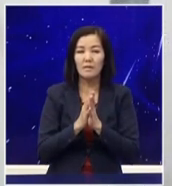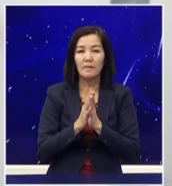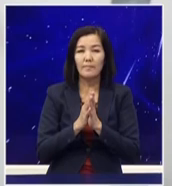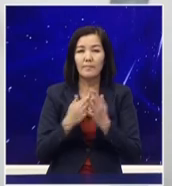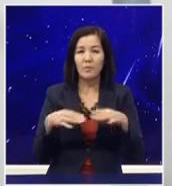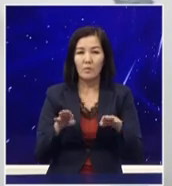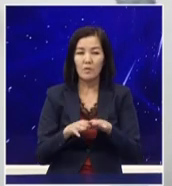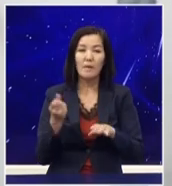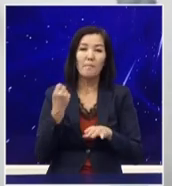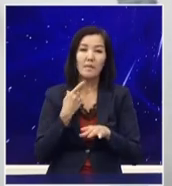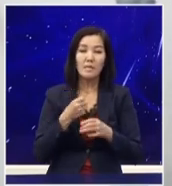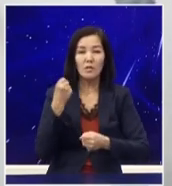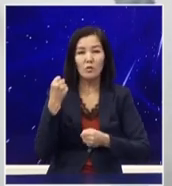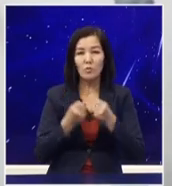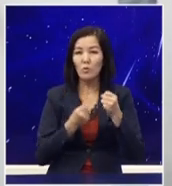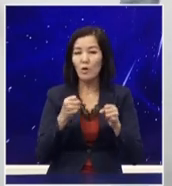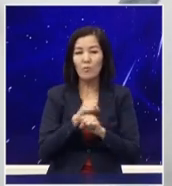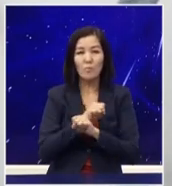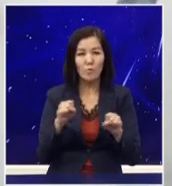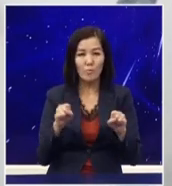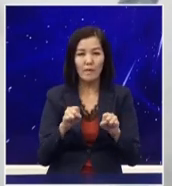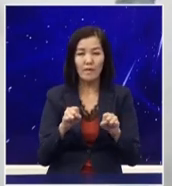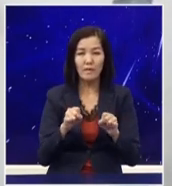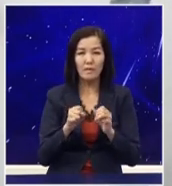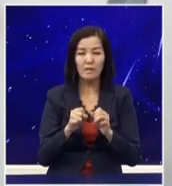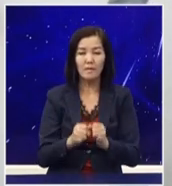Осылай ішкен кезде рөлге отырмауларыңызды сұраймын.